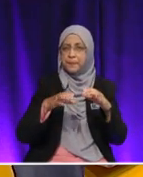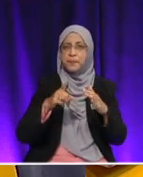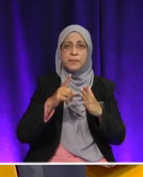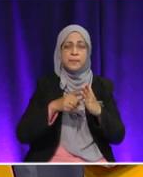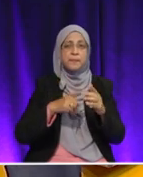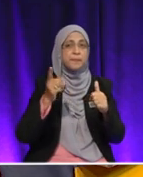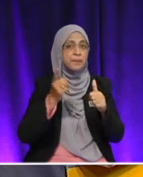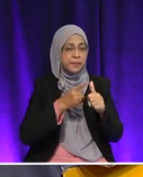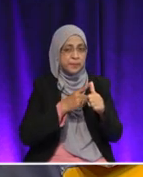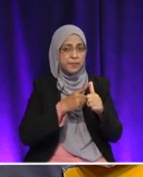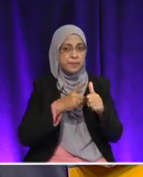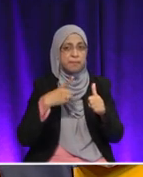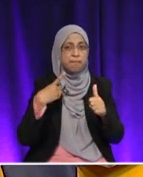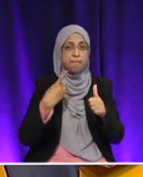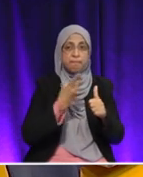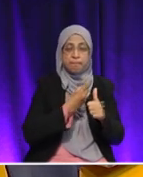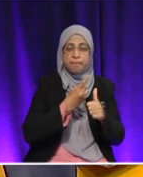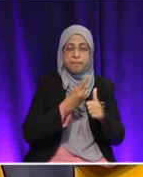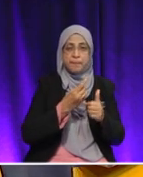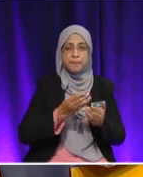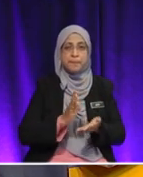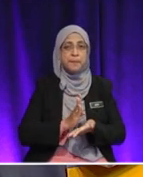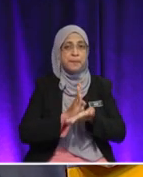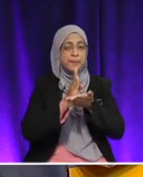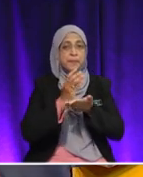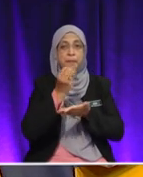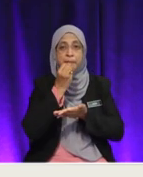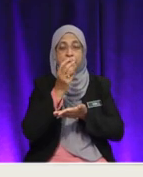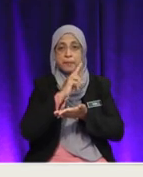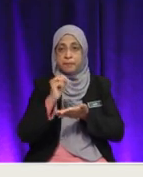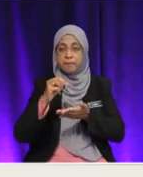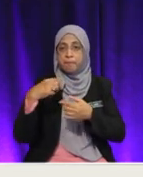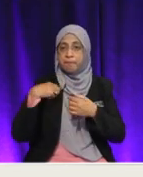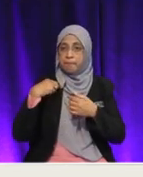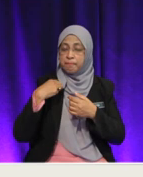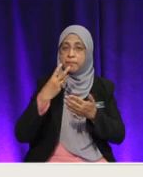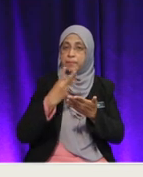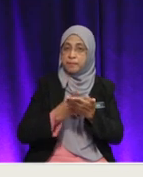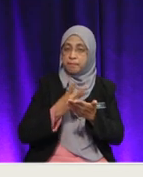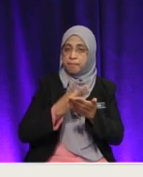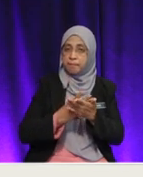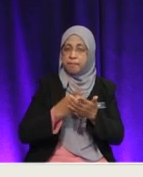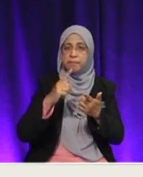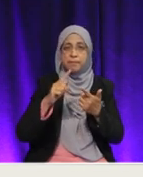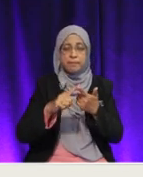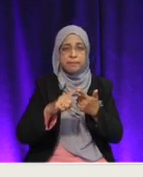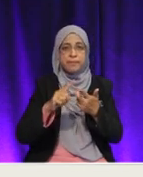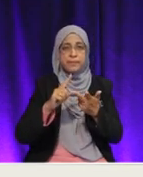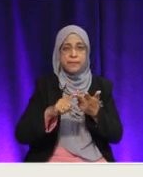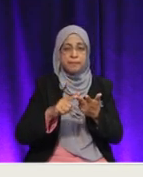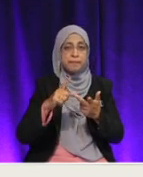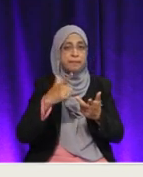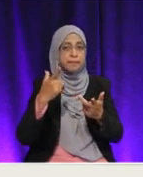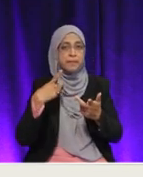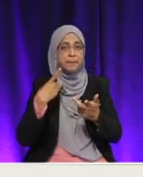alam yang pertama kita boleh mengurutkan bantuan seperti makanan pakaian keuangan selain daripada itu kita boleh menyumbangkan